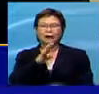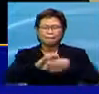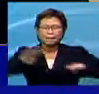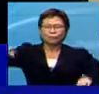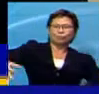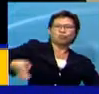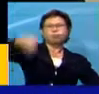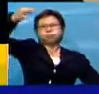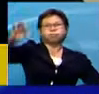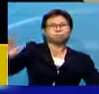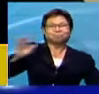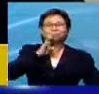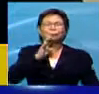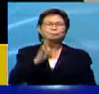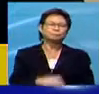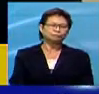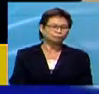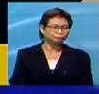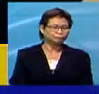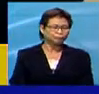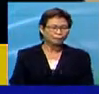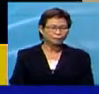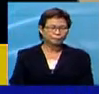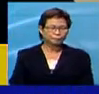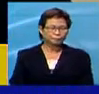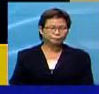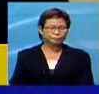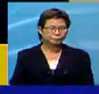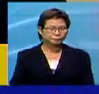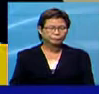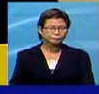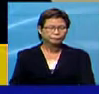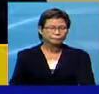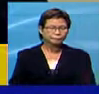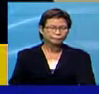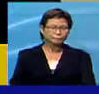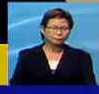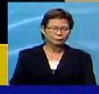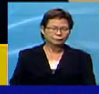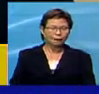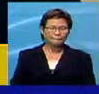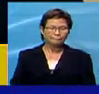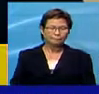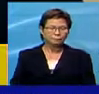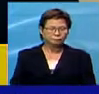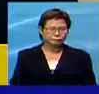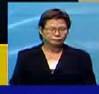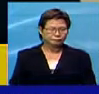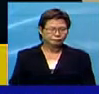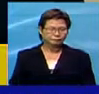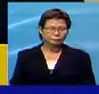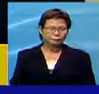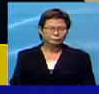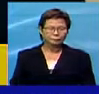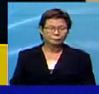son expression au sein du Conseil de sécurité, puisque la Malaisie a siégé deux ans et elle nous a appuyés constamment dans